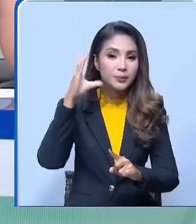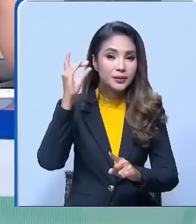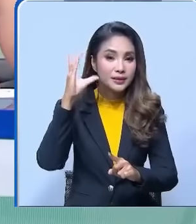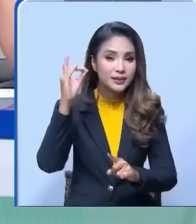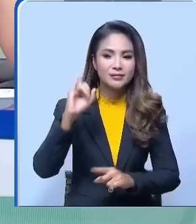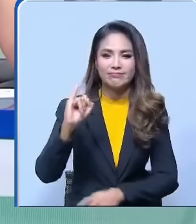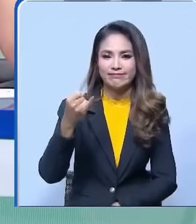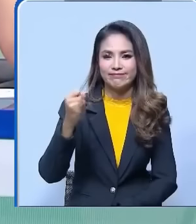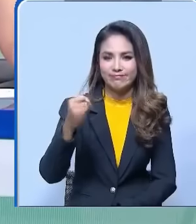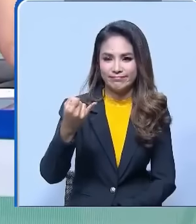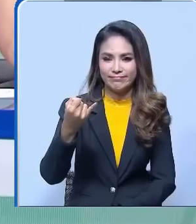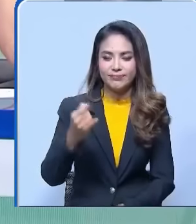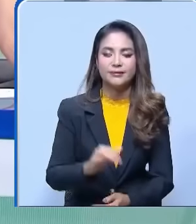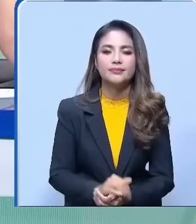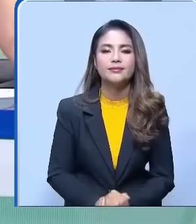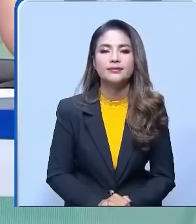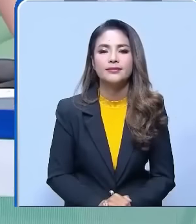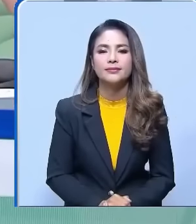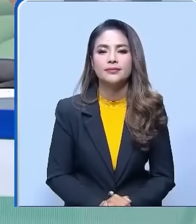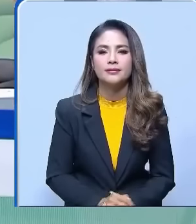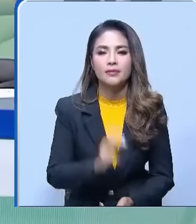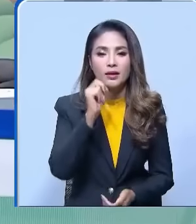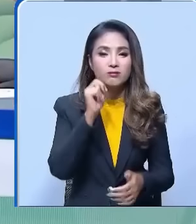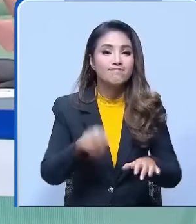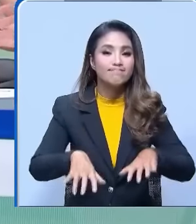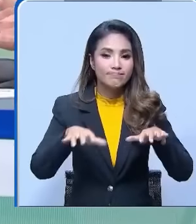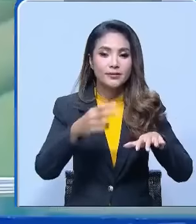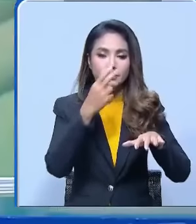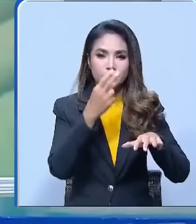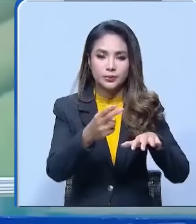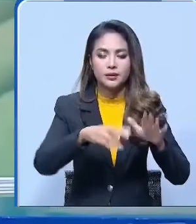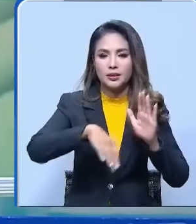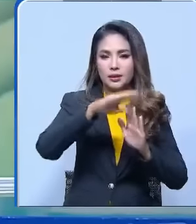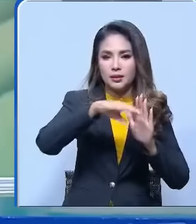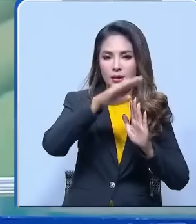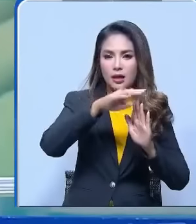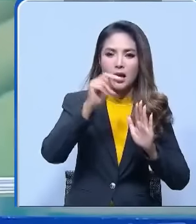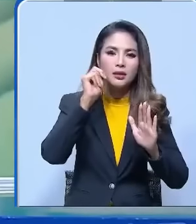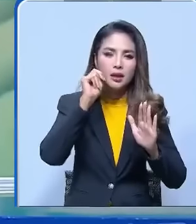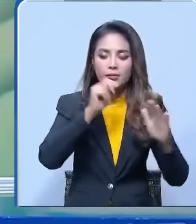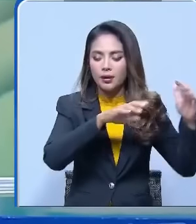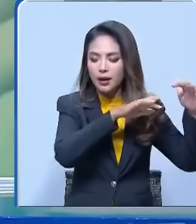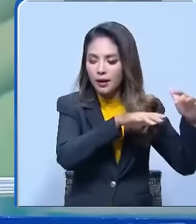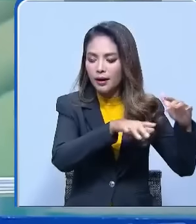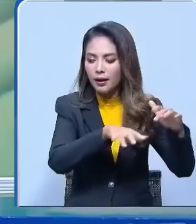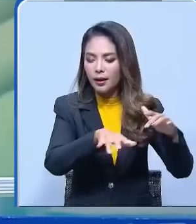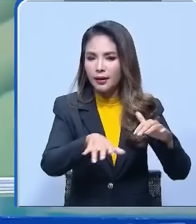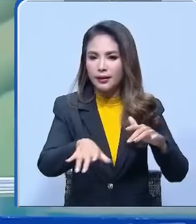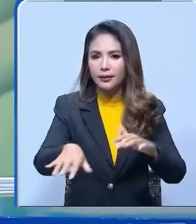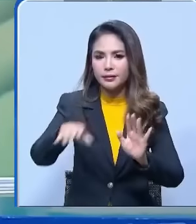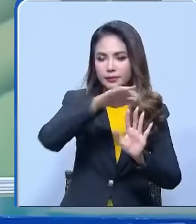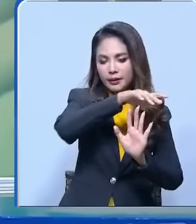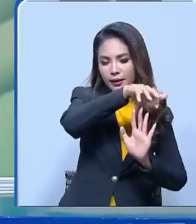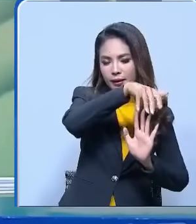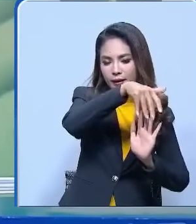คุณผู้ชมยังคงอยู่เกี่ยวกับเรื่องของสถานการณ์น้ำนะคะน้ำจากทางภาคเหนือเนี่ยก็แน่นอนว่ามันก็ไหลลงมาเรื่อยๆตอนนี้ก็ไหลลงสู่ภาคกลางนะ